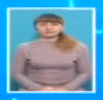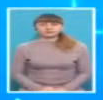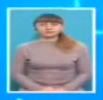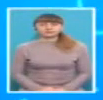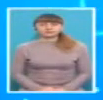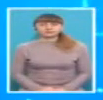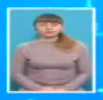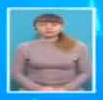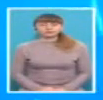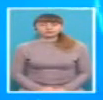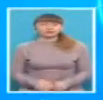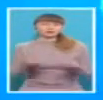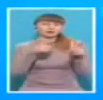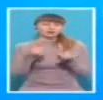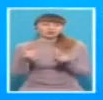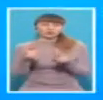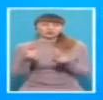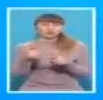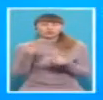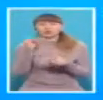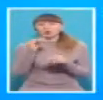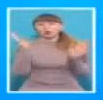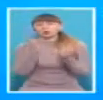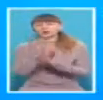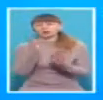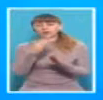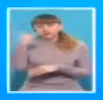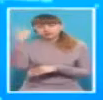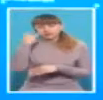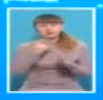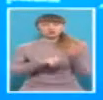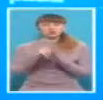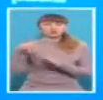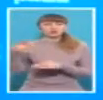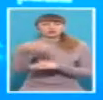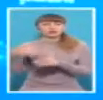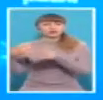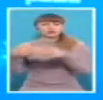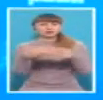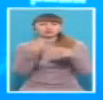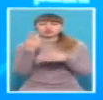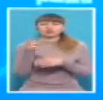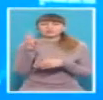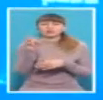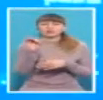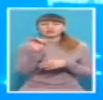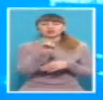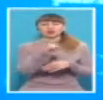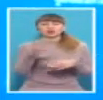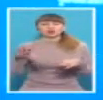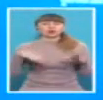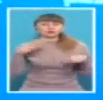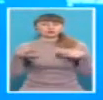Қостанай облысында қыс 2018 республикалық командалық штабтық оқу жаттығуы басталды. Қысқы кезең жағдайында